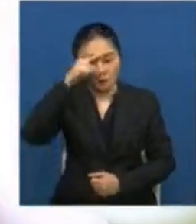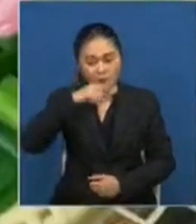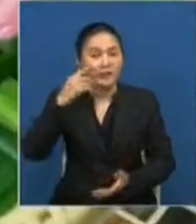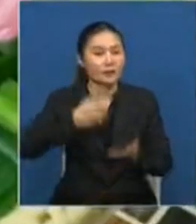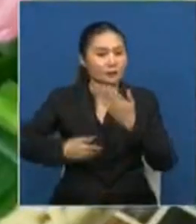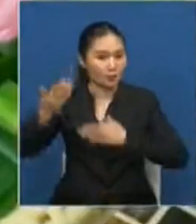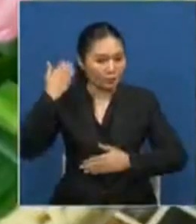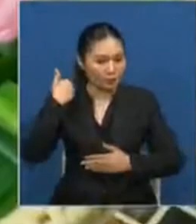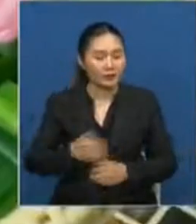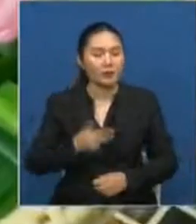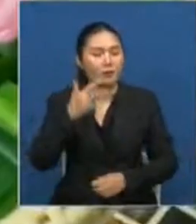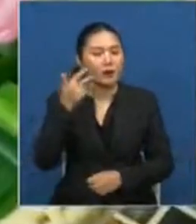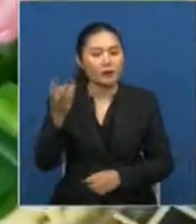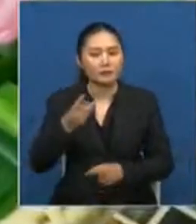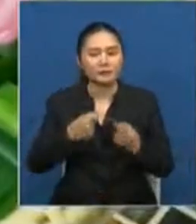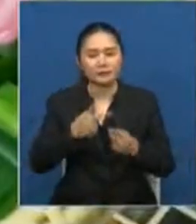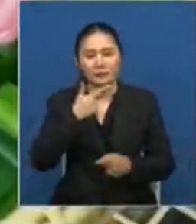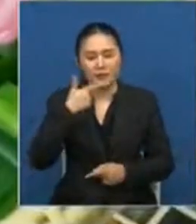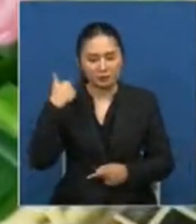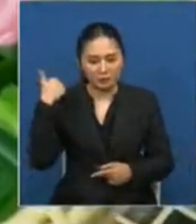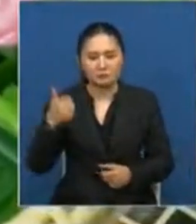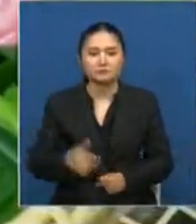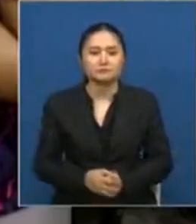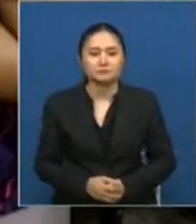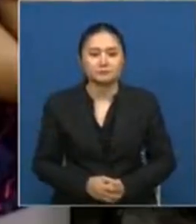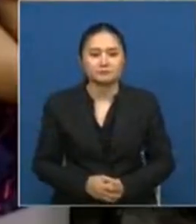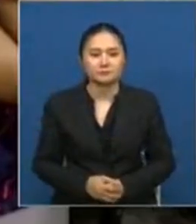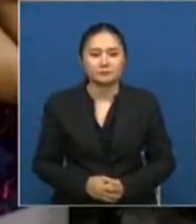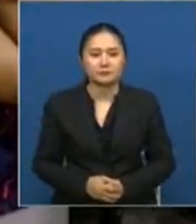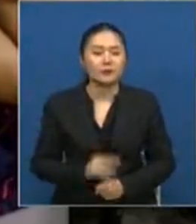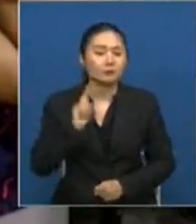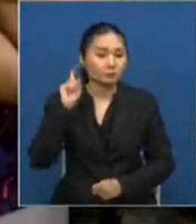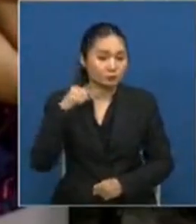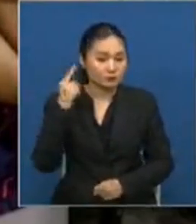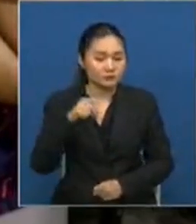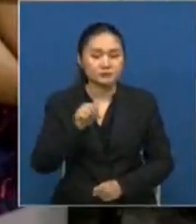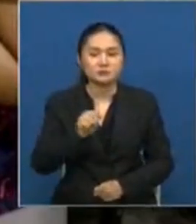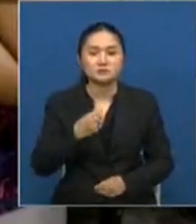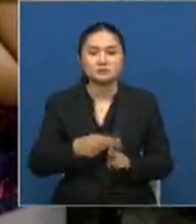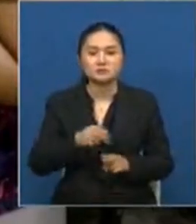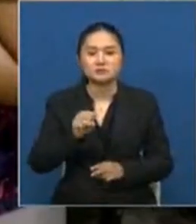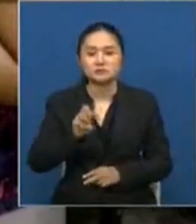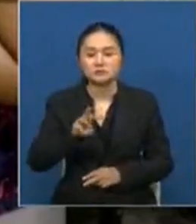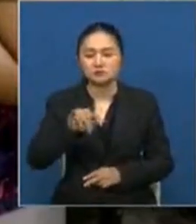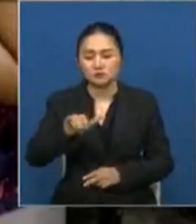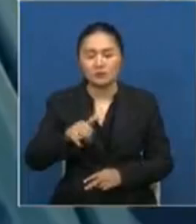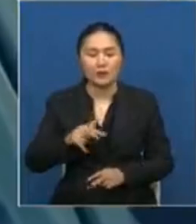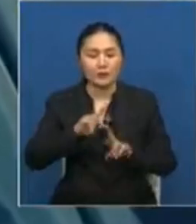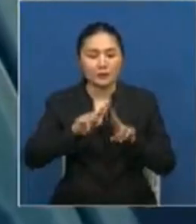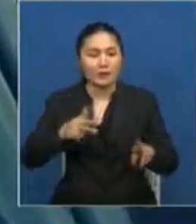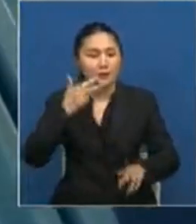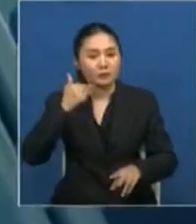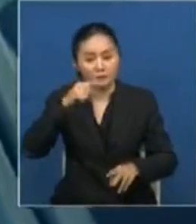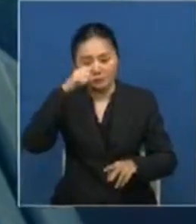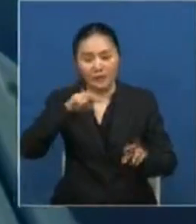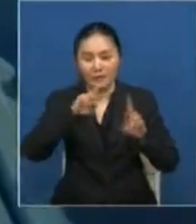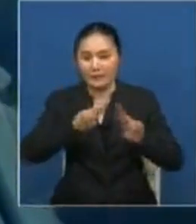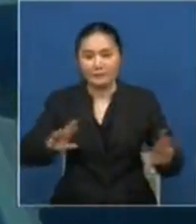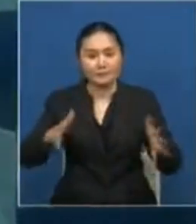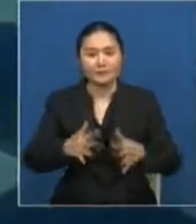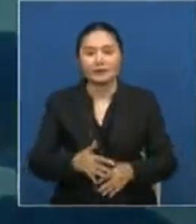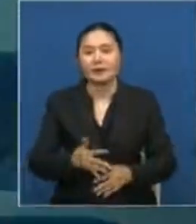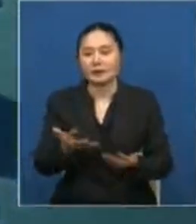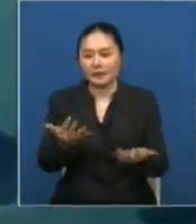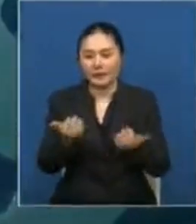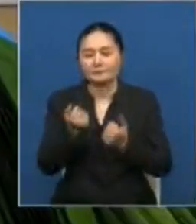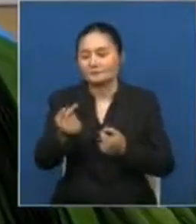หลายหวานน้อยแต่อร่อยมากจากพี่สวยขนมไทยร้านขนมไทยแบบไม่มีหน้าร้านรับทำตามออเด